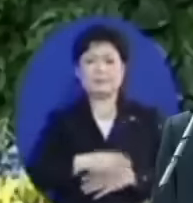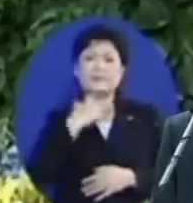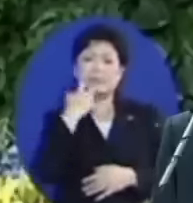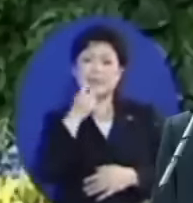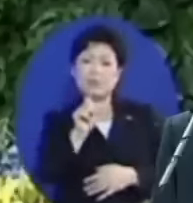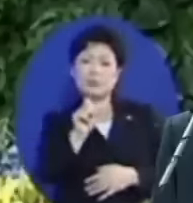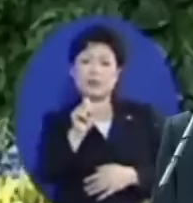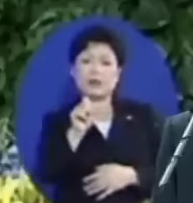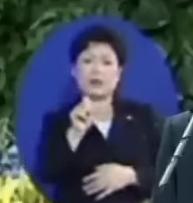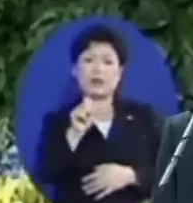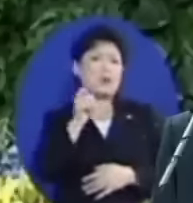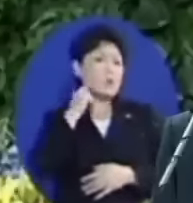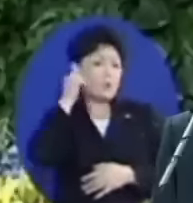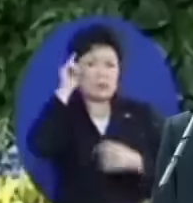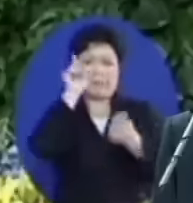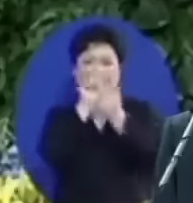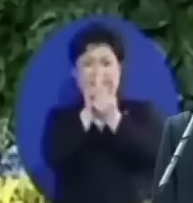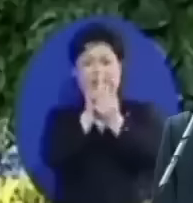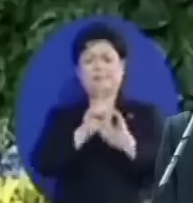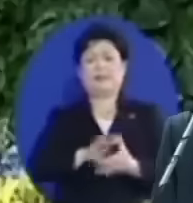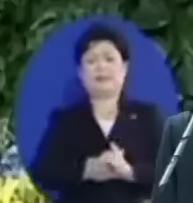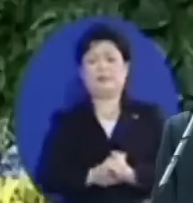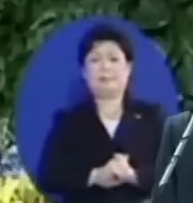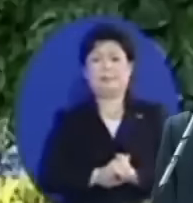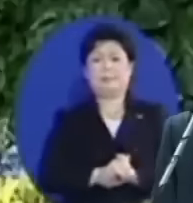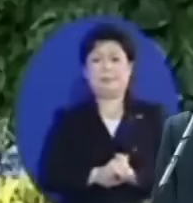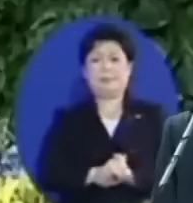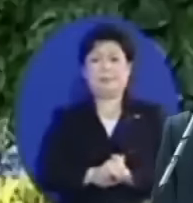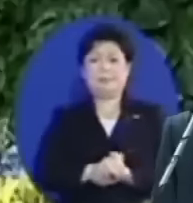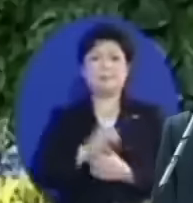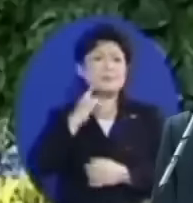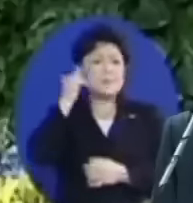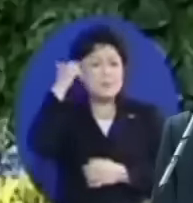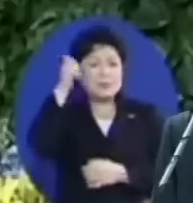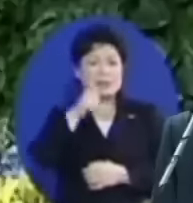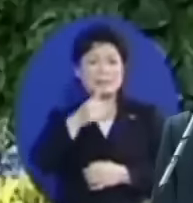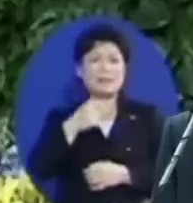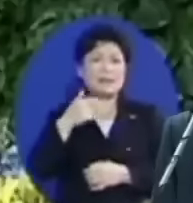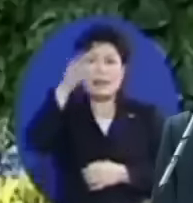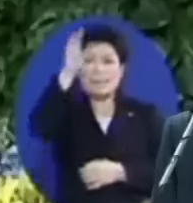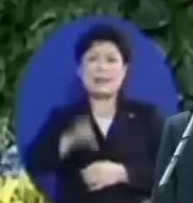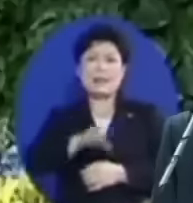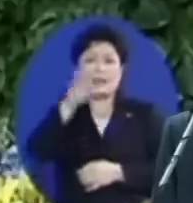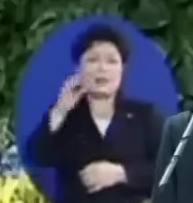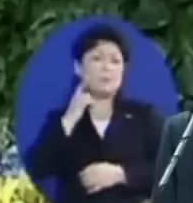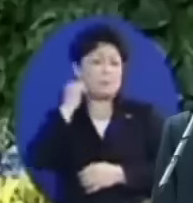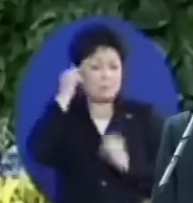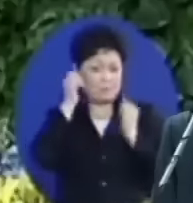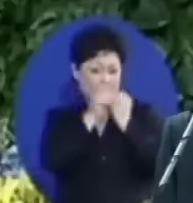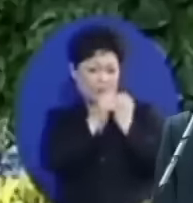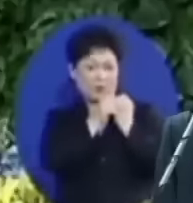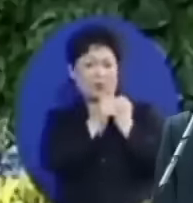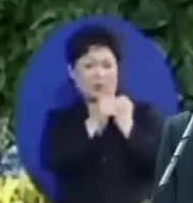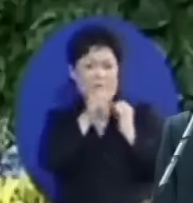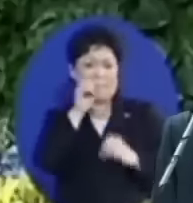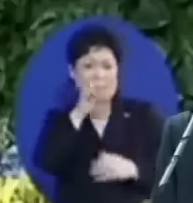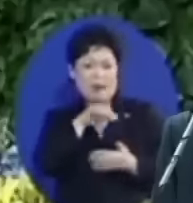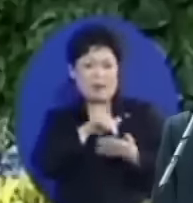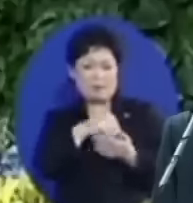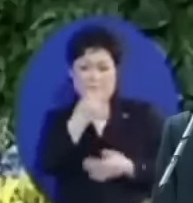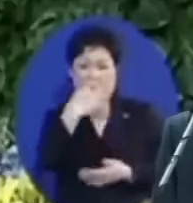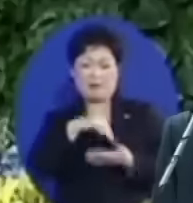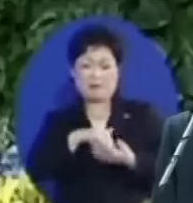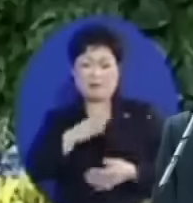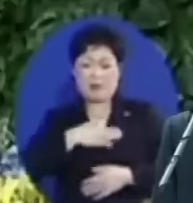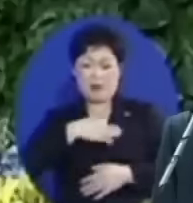75세 먹는 목사님을 만났습니다. 그 목사님이 빌리그람 목사님 보고 말하기를, 목사님 저는 제 앞에